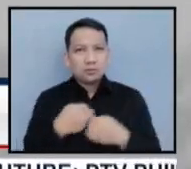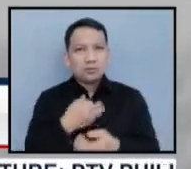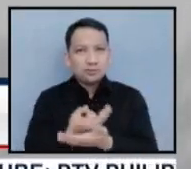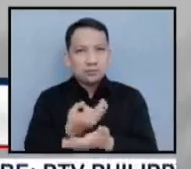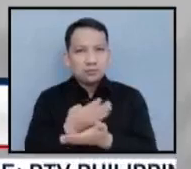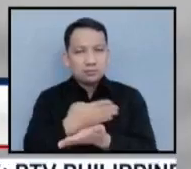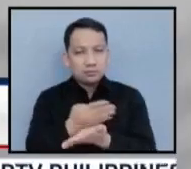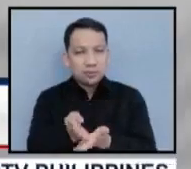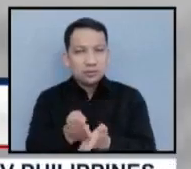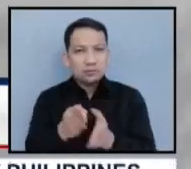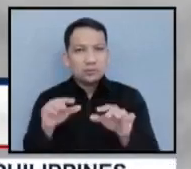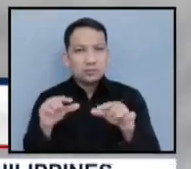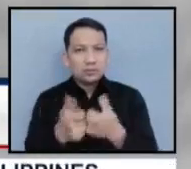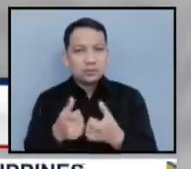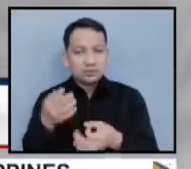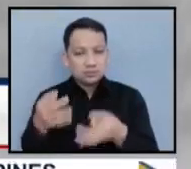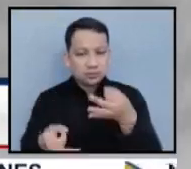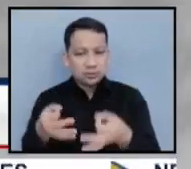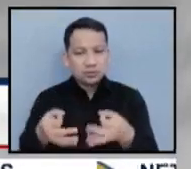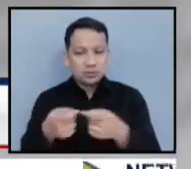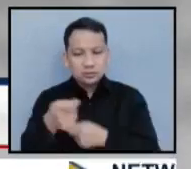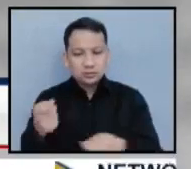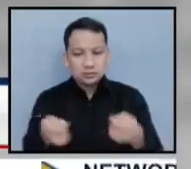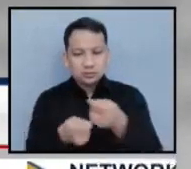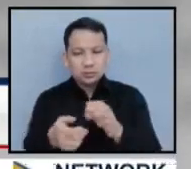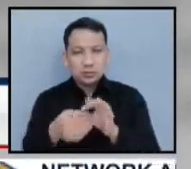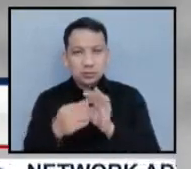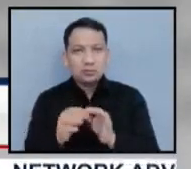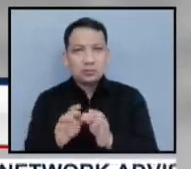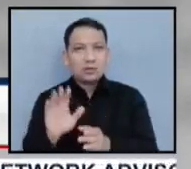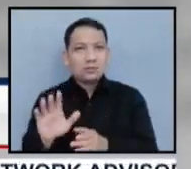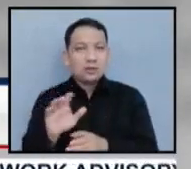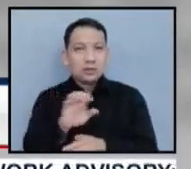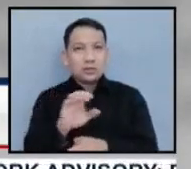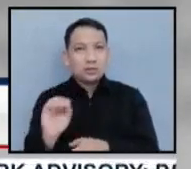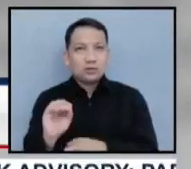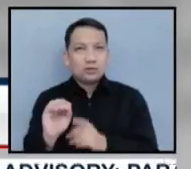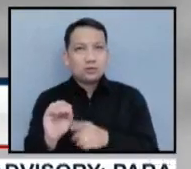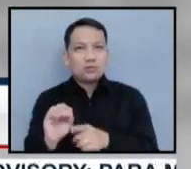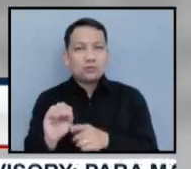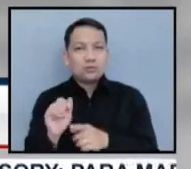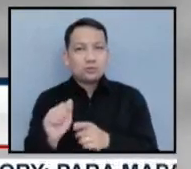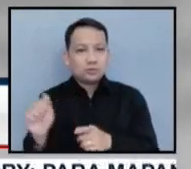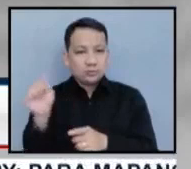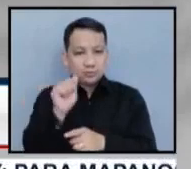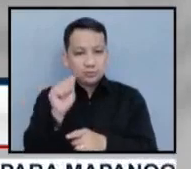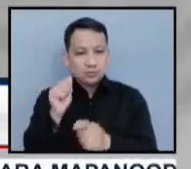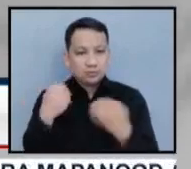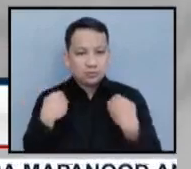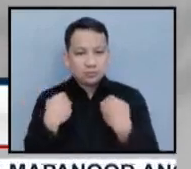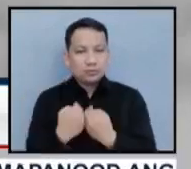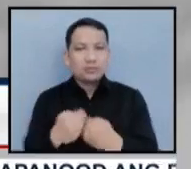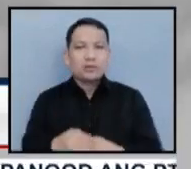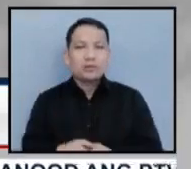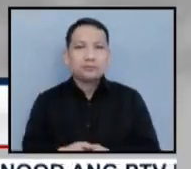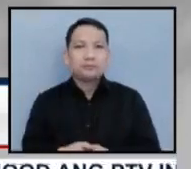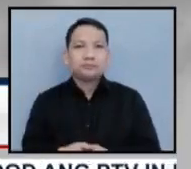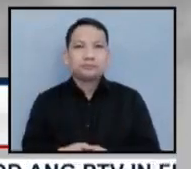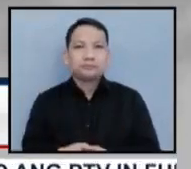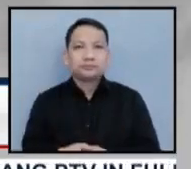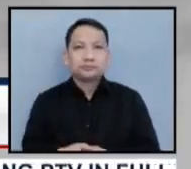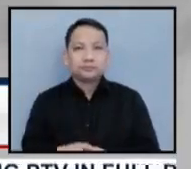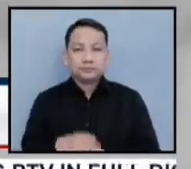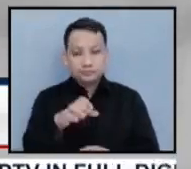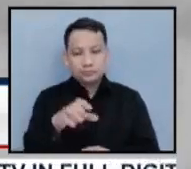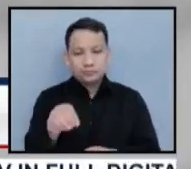Management, Justice, Trade and Industry at Executive Secretary bilang members. Nakasaad din sa EO na